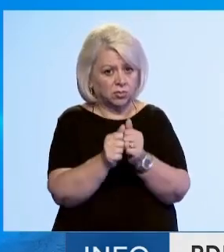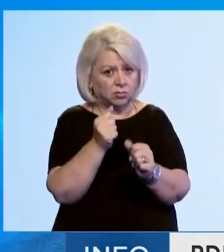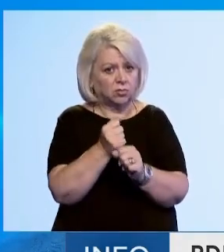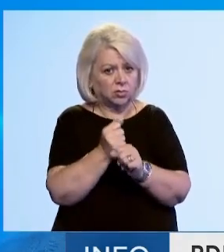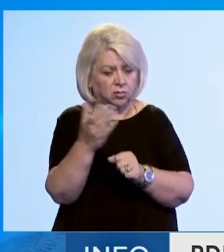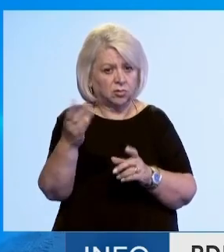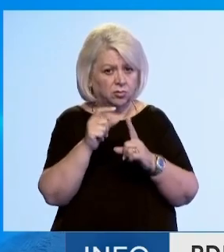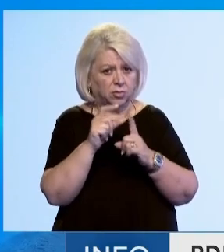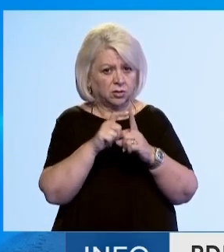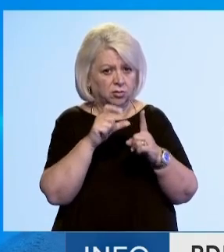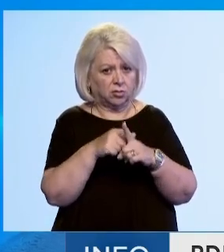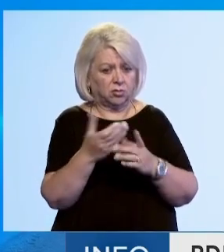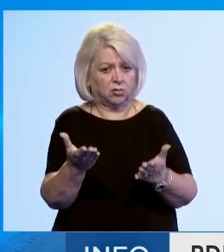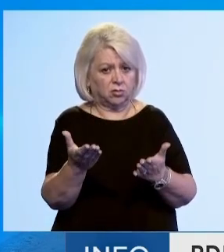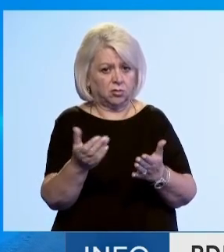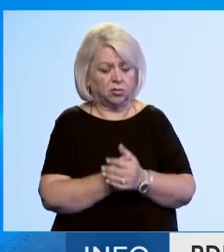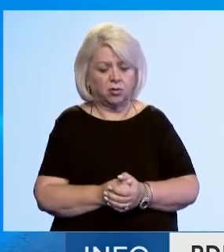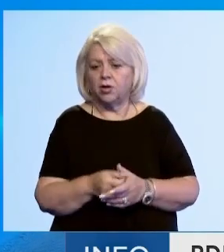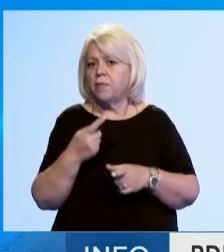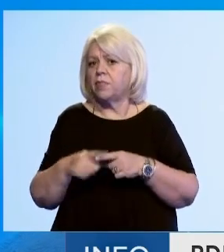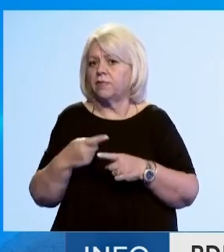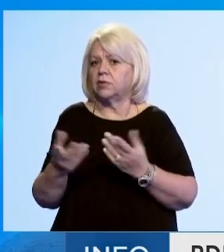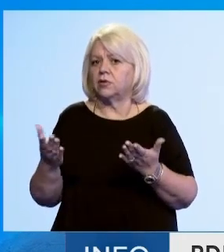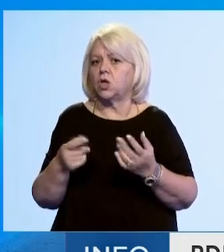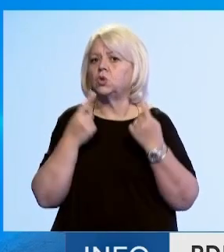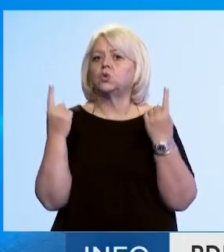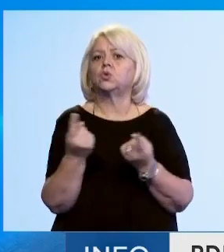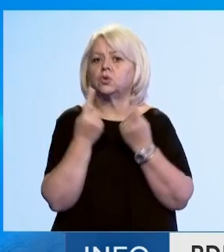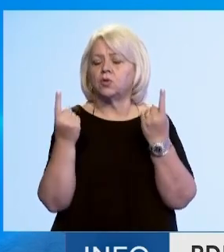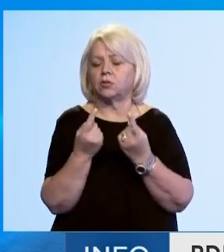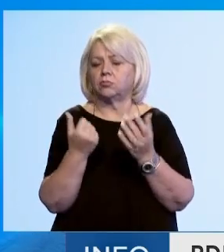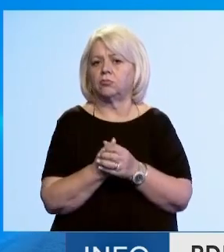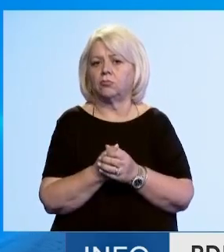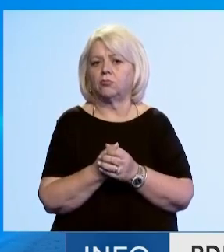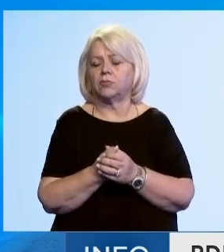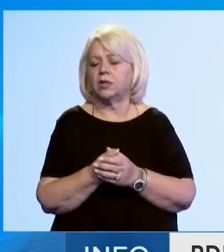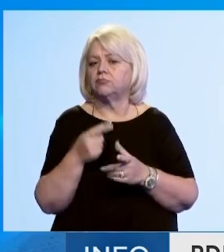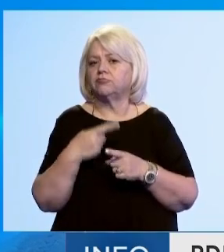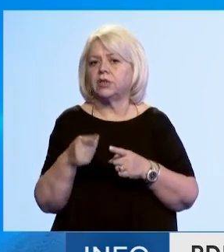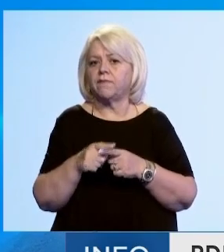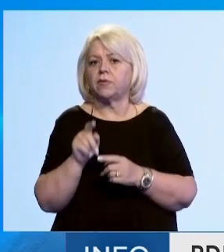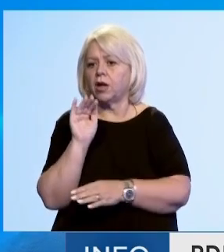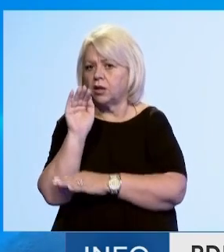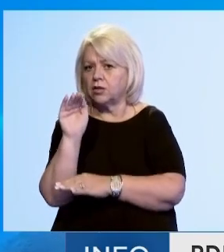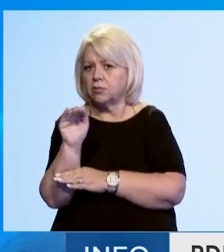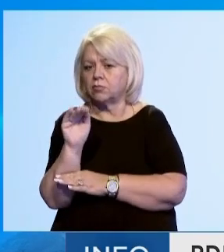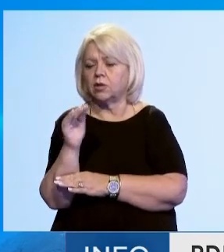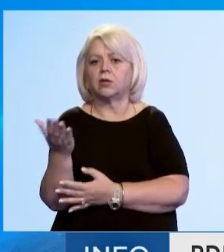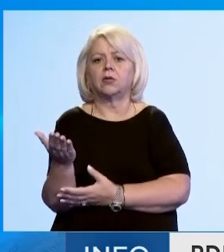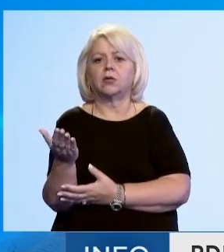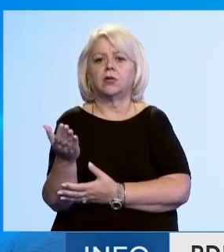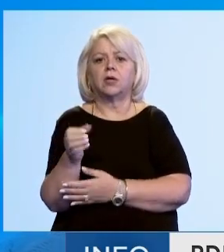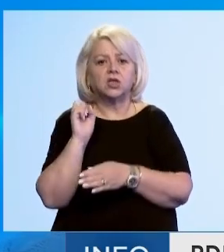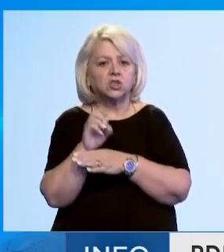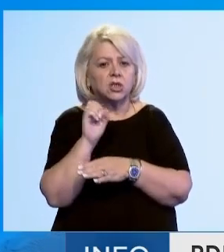me Partinë Demokratike të Kosovës pavarësisht gjithë situatës së krijuar dhe pavarësisht paralajmërimeve edhe nga